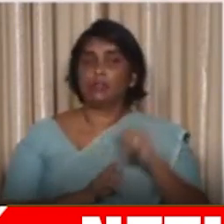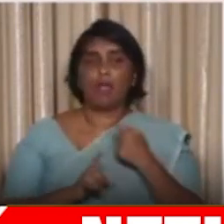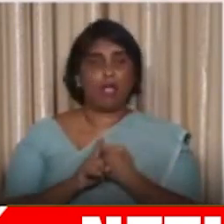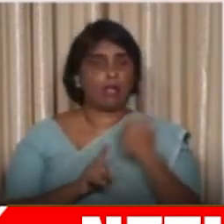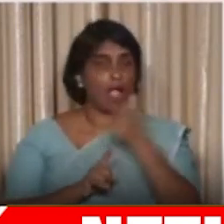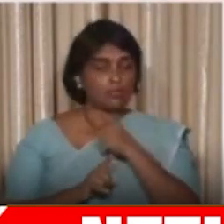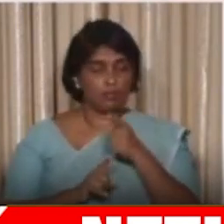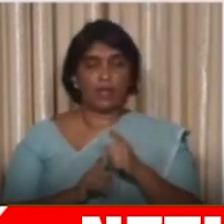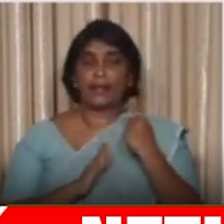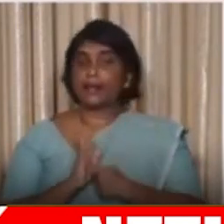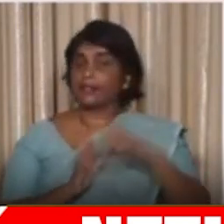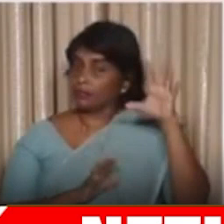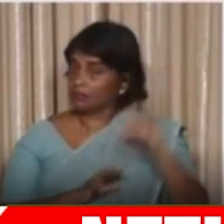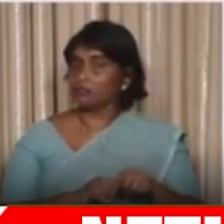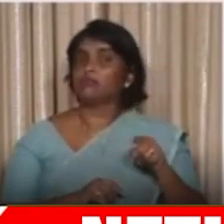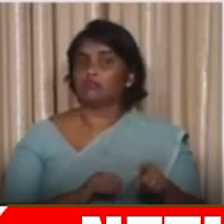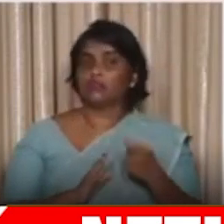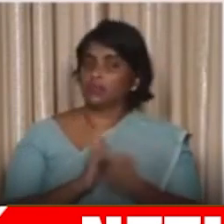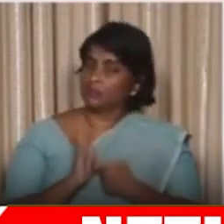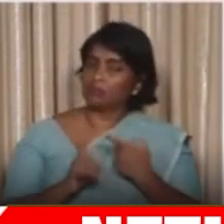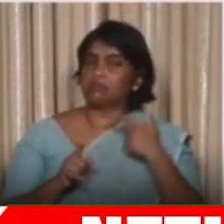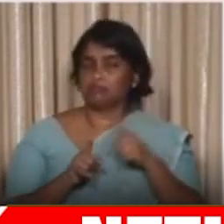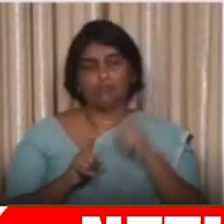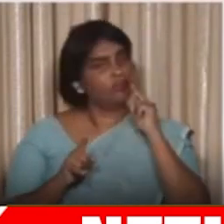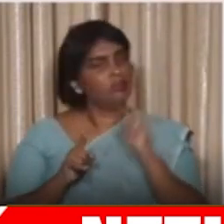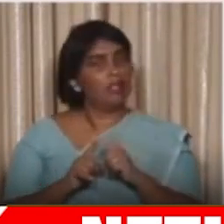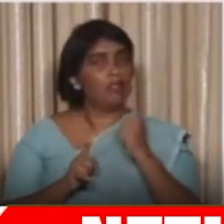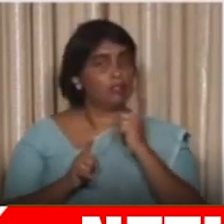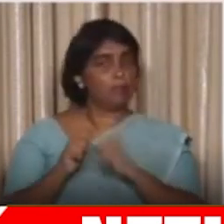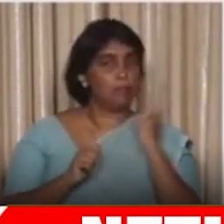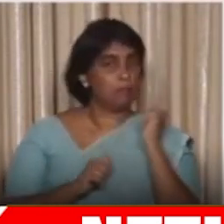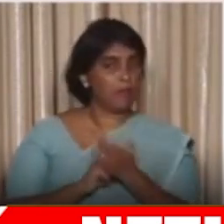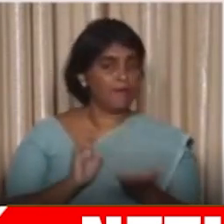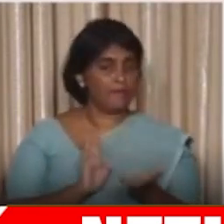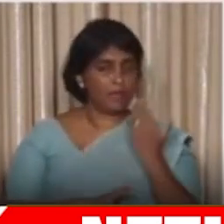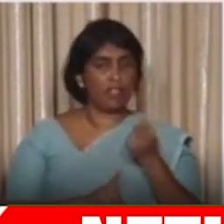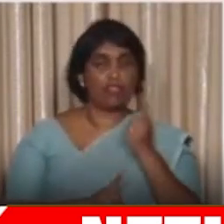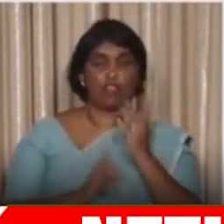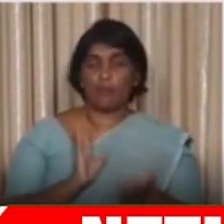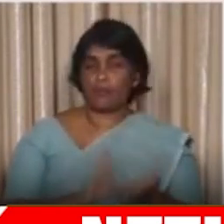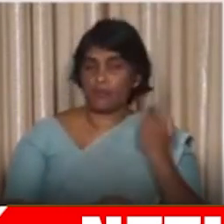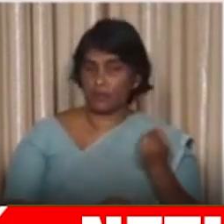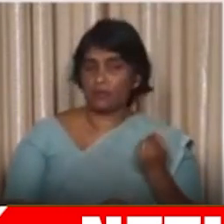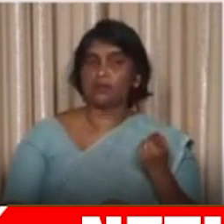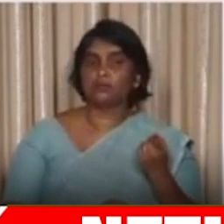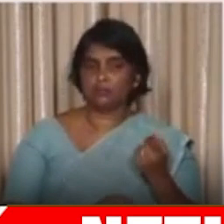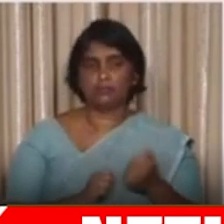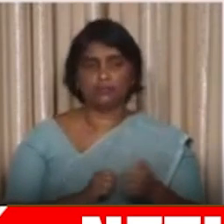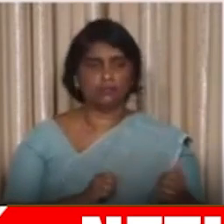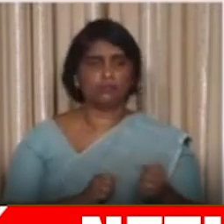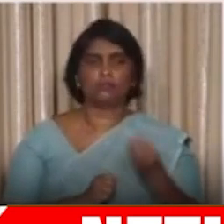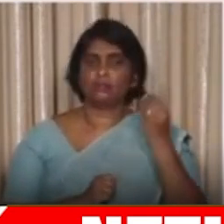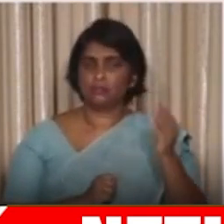වලට ඒවට නීති ගෙනල්ලා ඒගොල්ලන්ට දඩේ වැඩි කරලා දඬුවම් වැඩි කරලා ඒගොල්ලන්ට ඒ